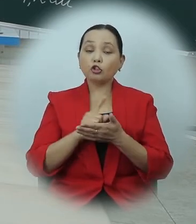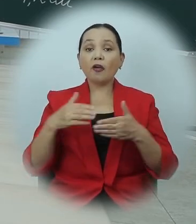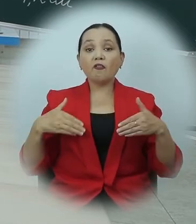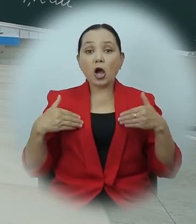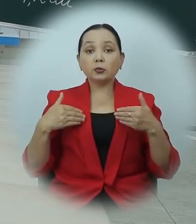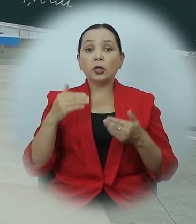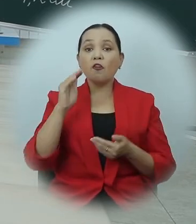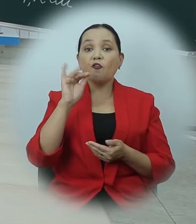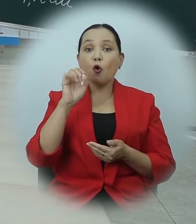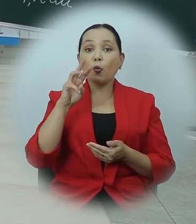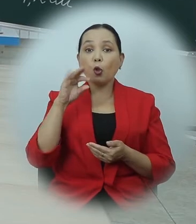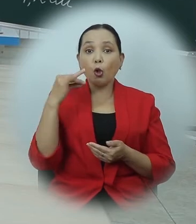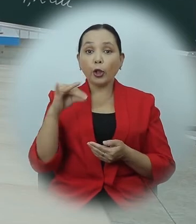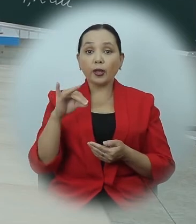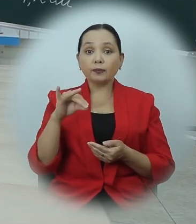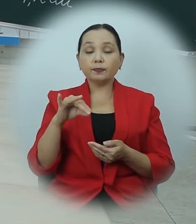воспользоваться формулой.